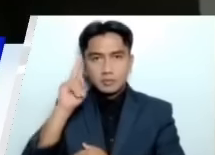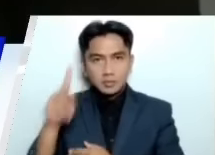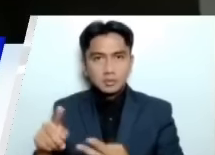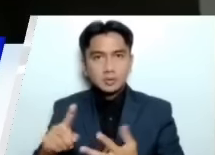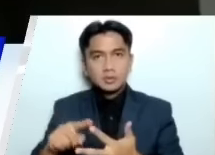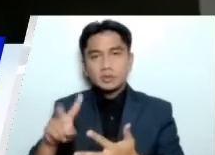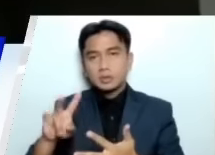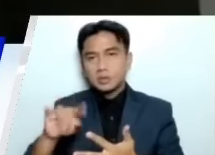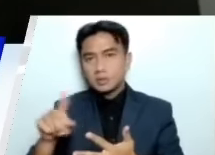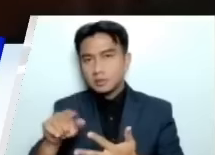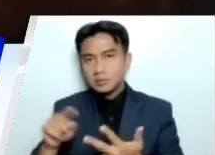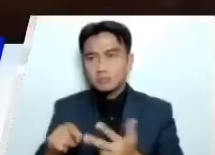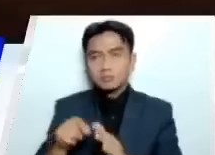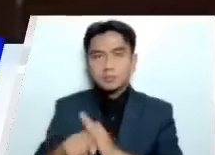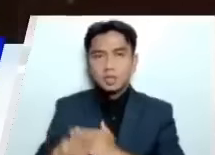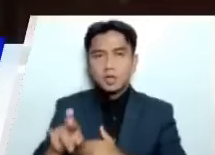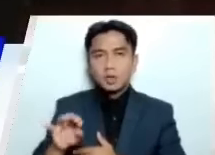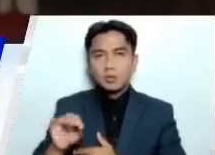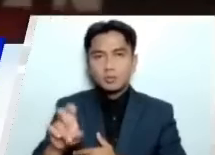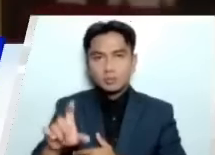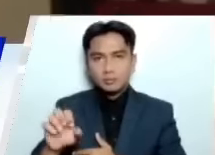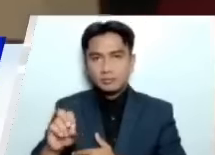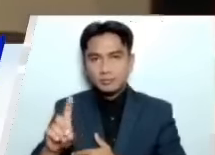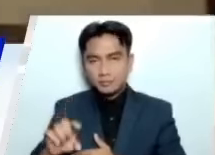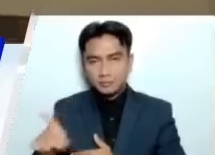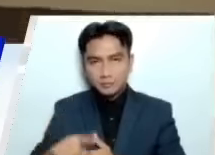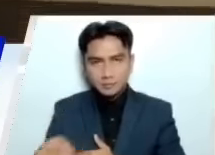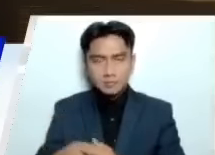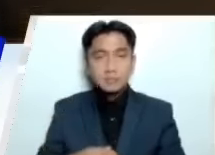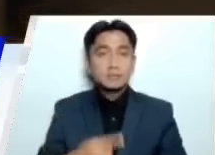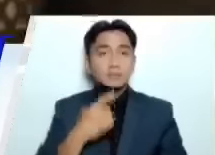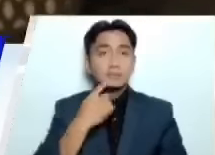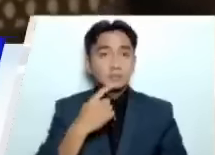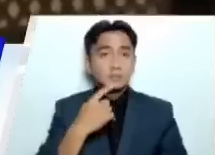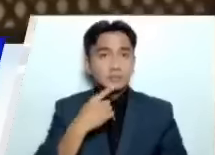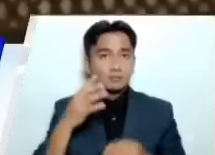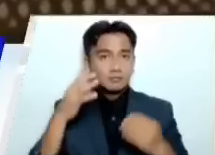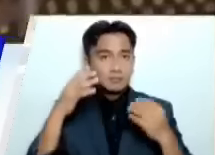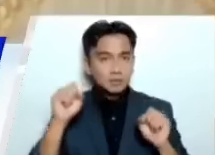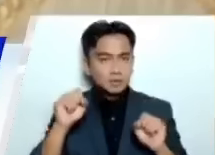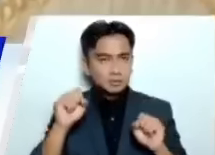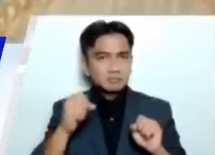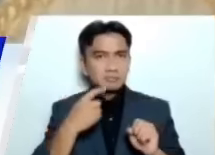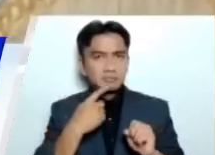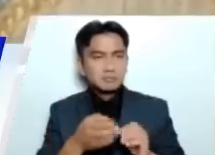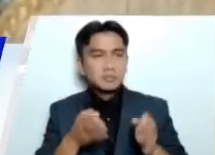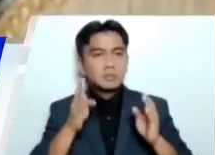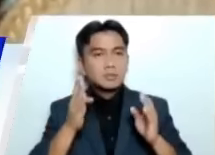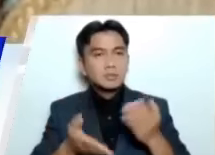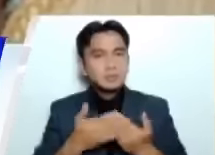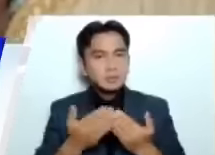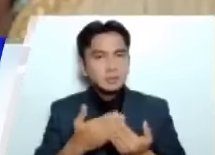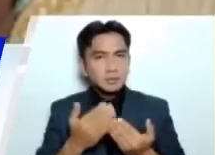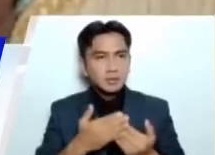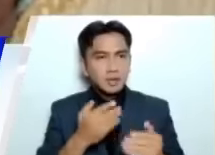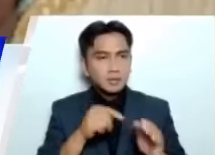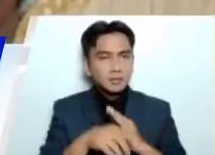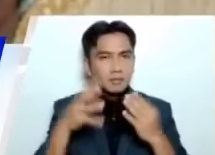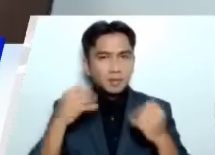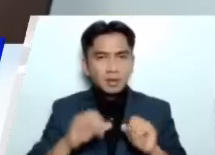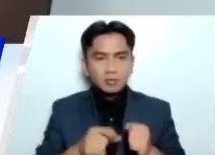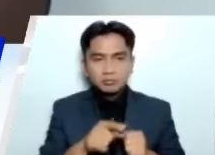Araneta at si Martin Romales. Sabi ng Pangulo, kung ganun daw kadali ang pumatay ng Presidente, paano na lang ang ordinaryong